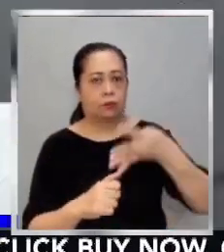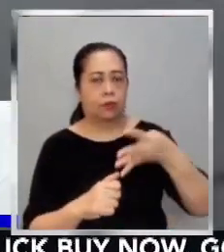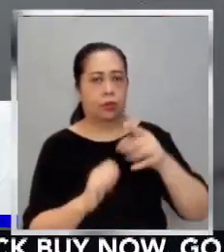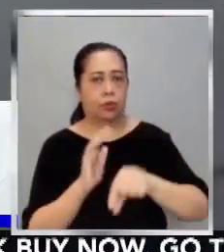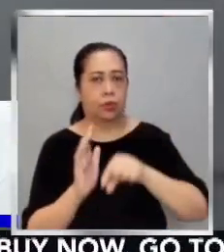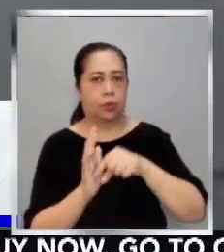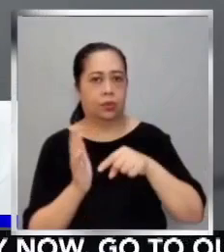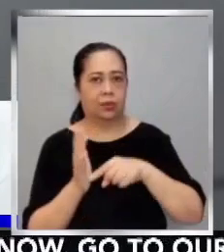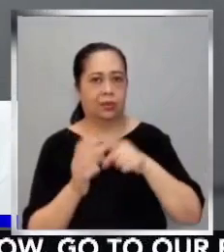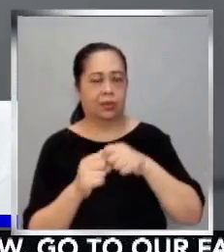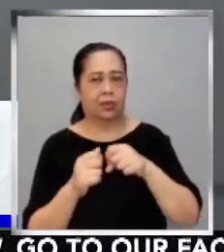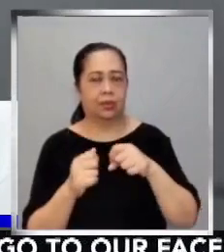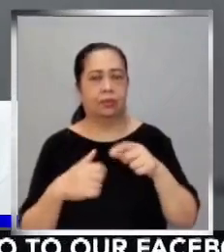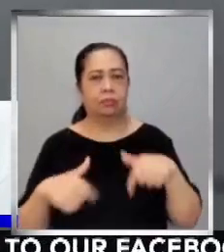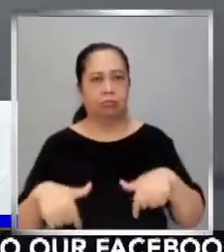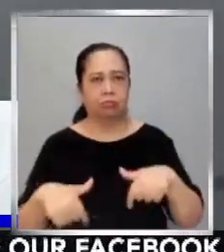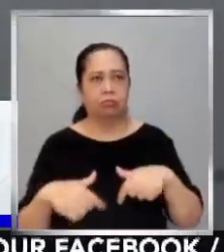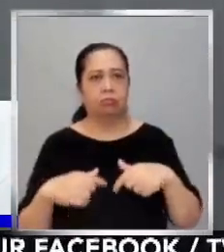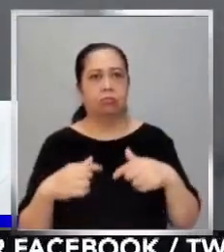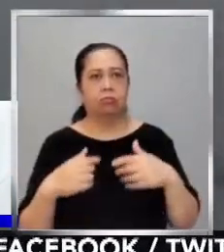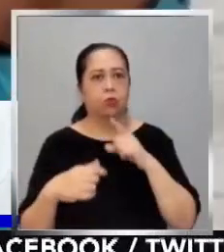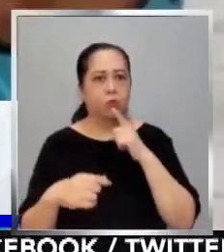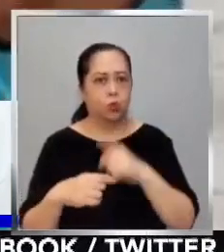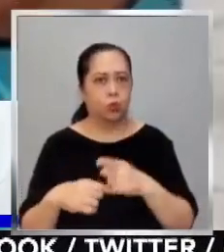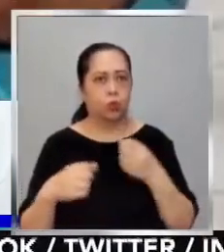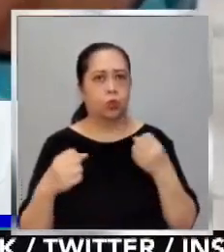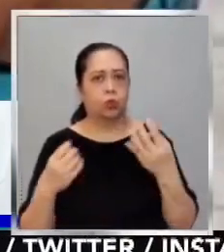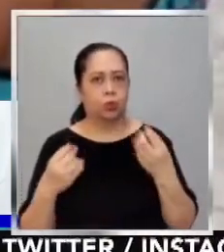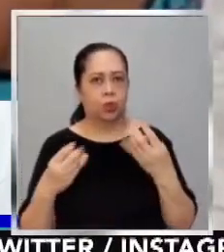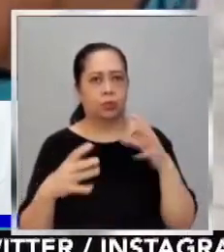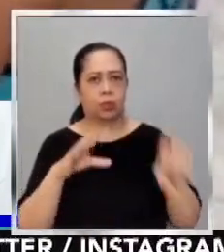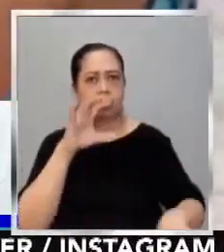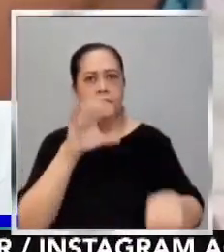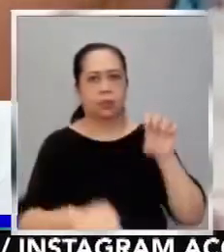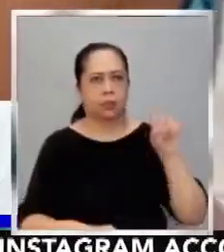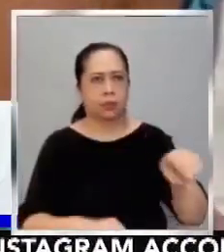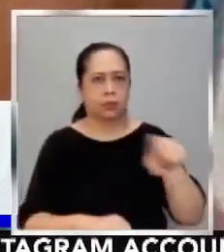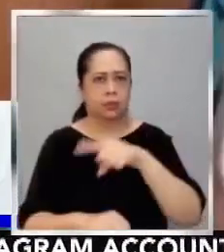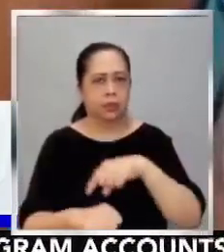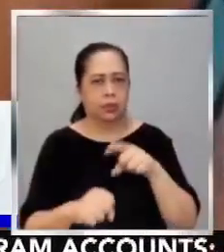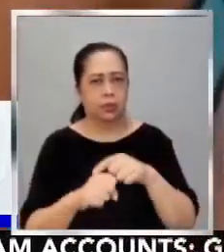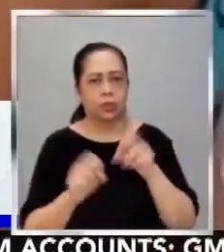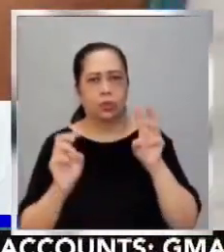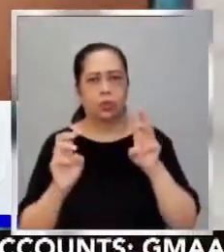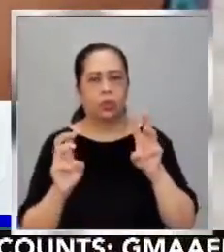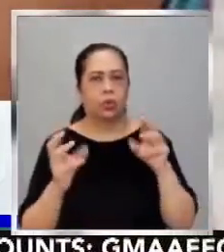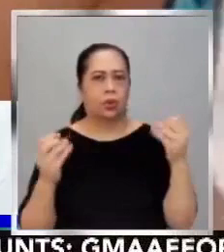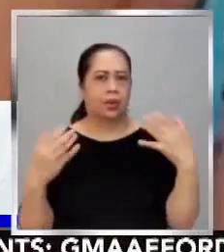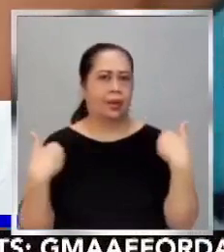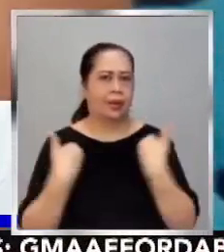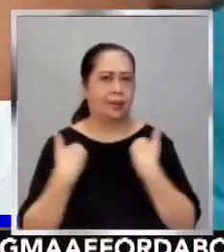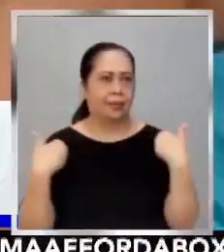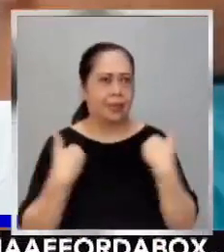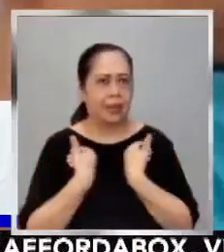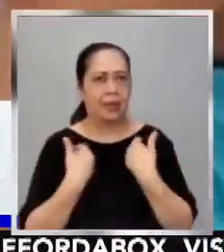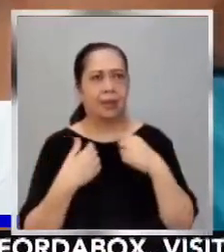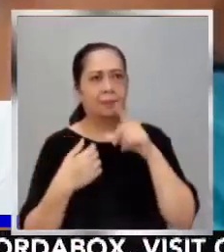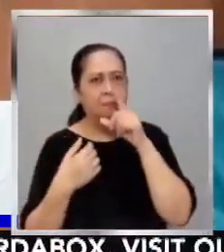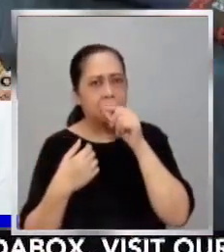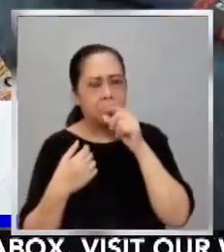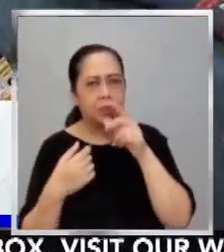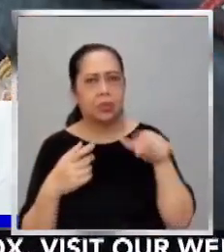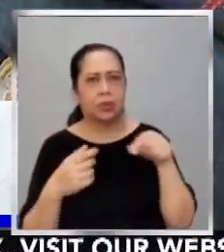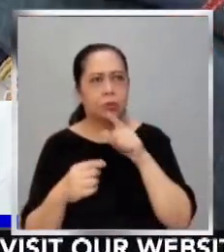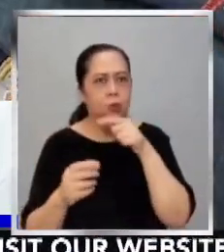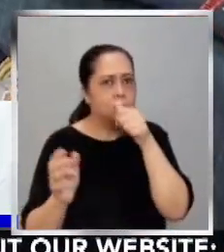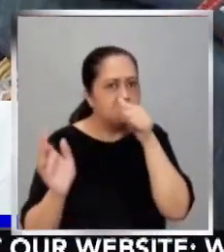ito, marami po talaga tayong nahuli na mga wildlife trafficker. Kaya ingat na po sila, tagong-tago. Ang